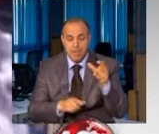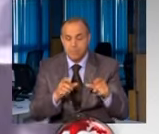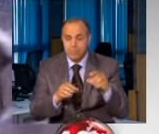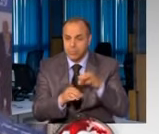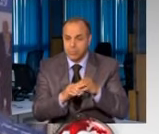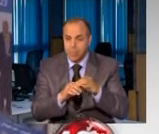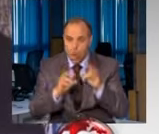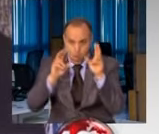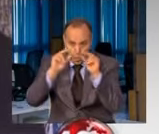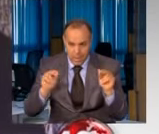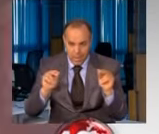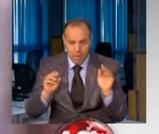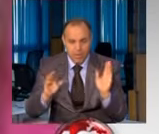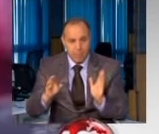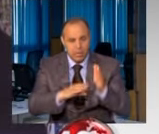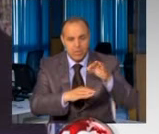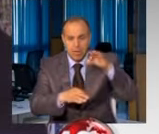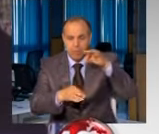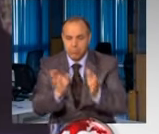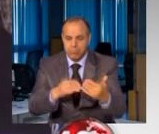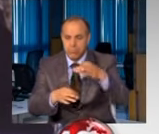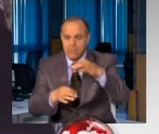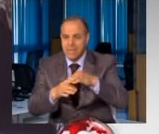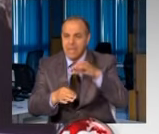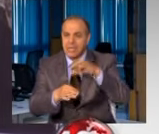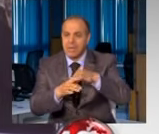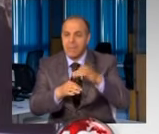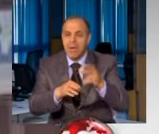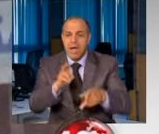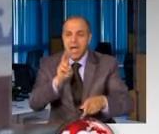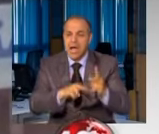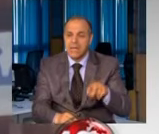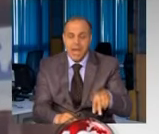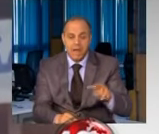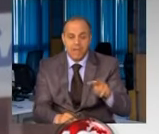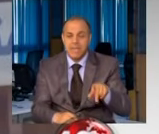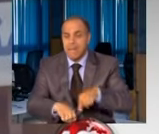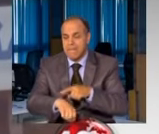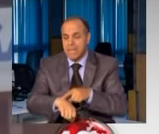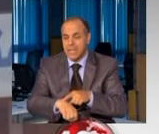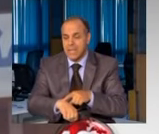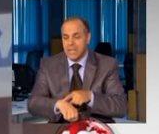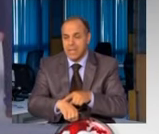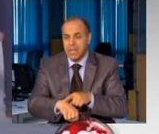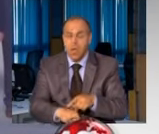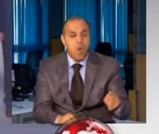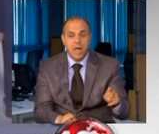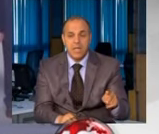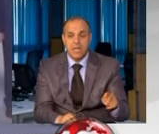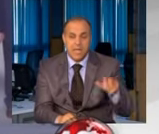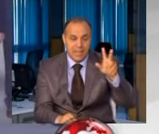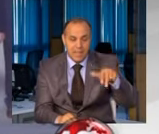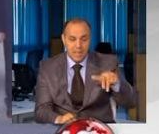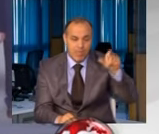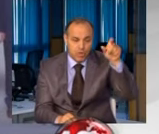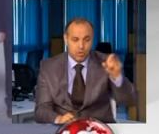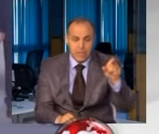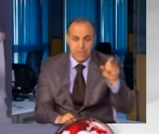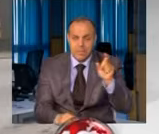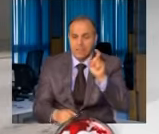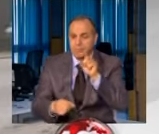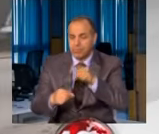ناخب لبناني إلى صناديق الاقتراع لانتخاب أكثر من 1000 بلدية وأكثر أكثر من